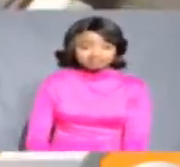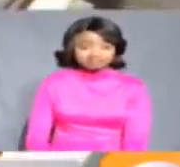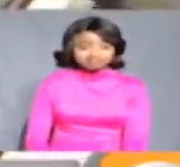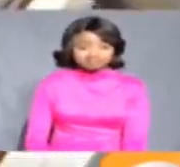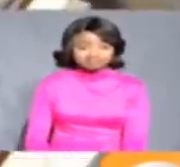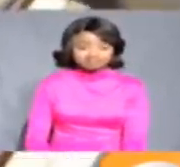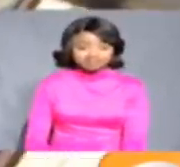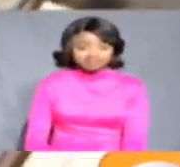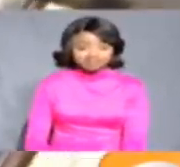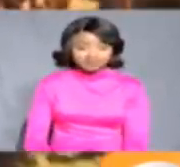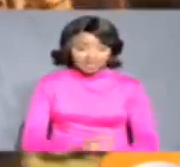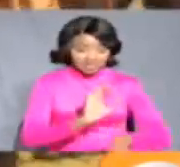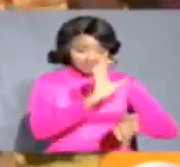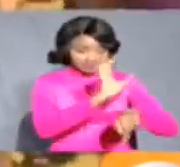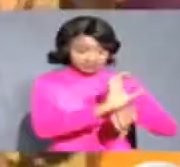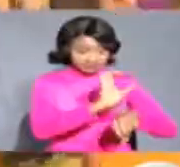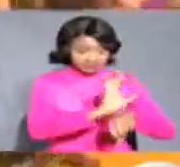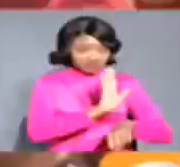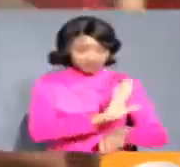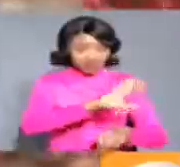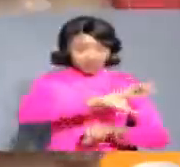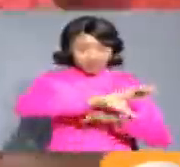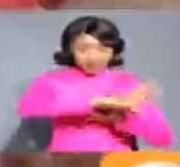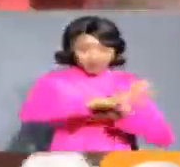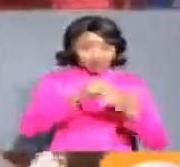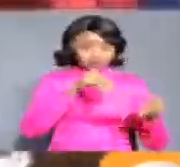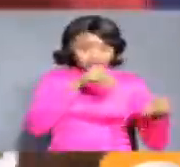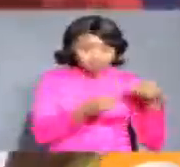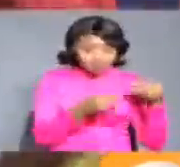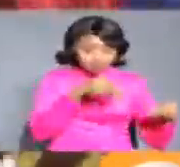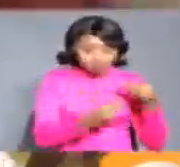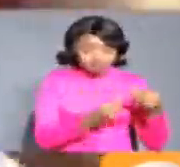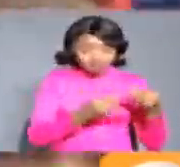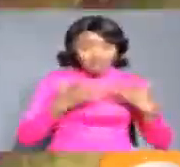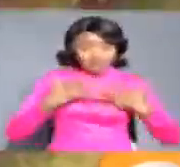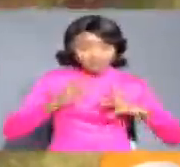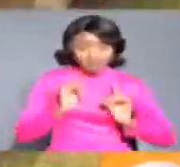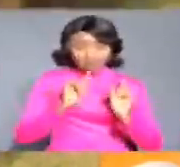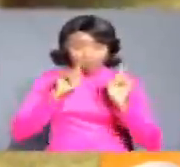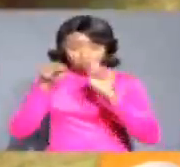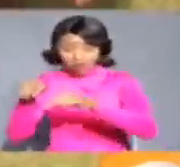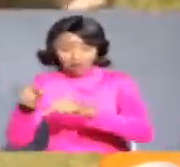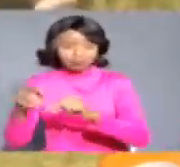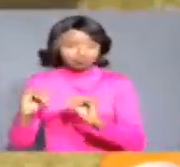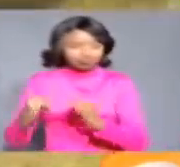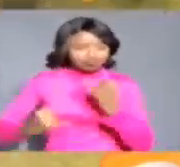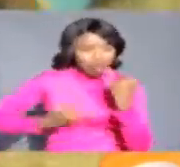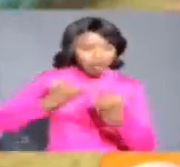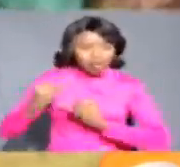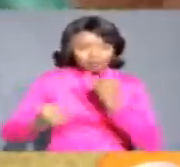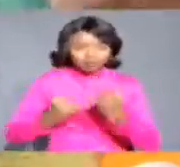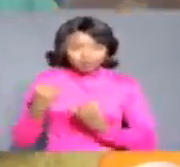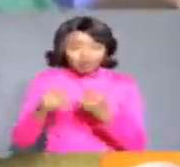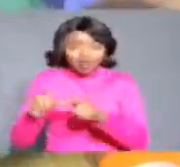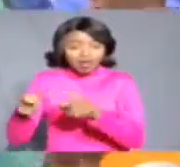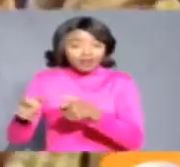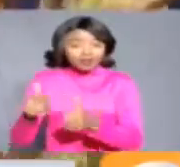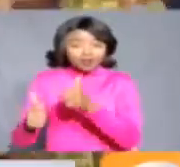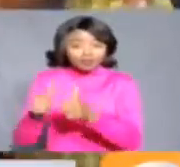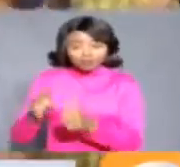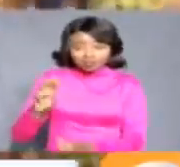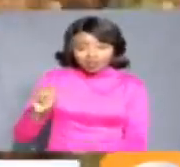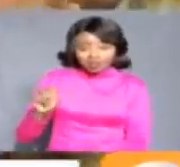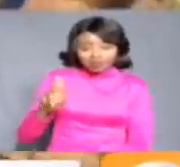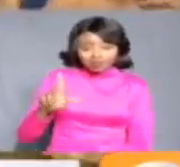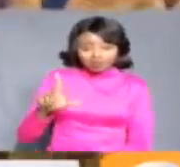Na katika kanisa la mabunge kaunti ya Busia, mashabiki wa stesheni ya Mulembe waliburudishwa na mwanamuziki wa nyimbo ya injili Judy Wandera